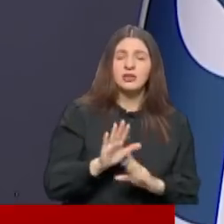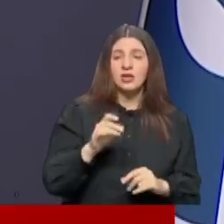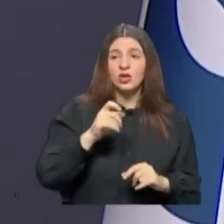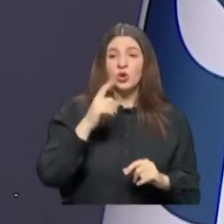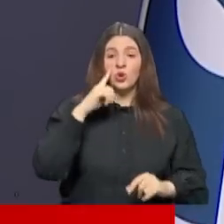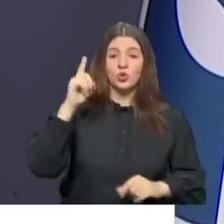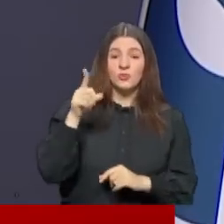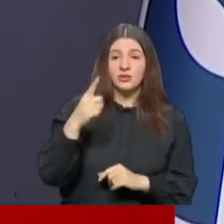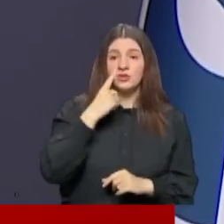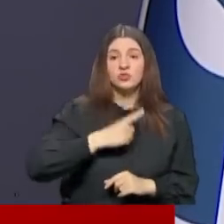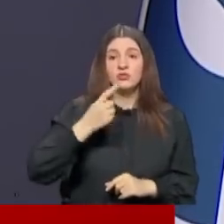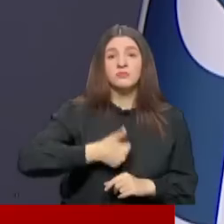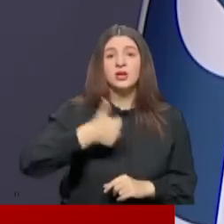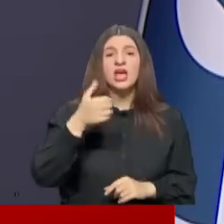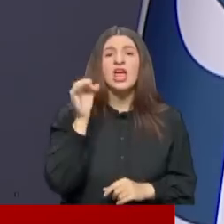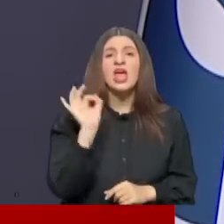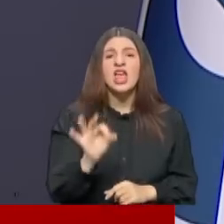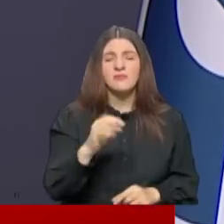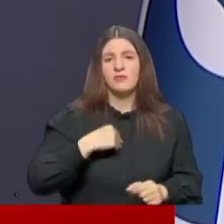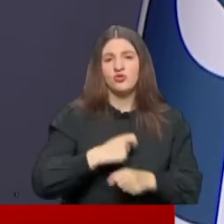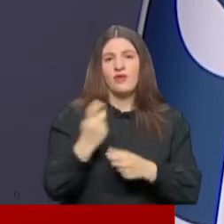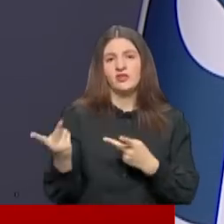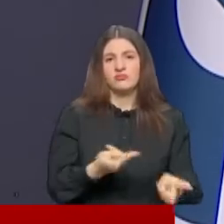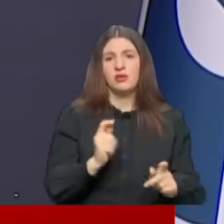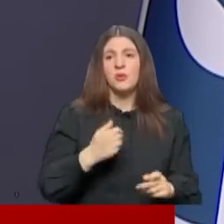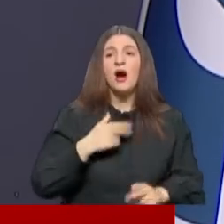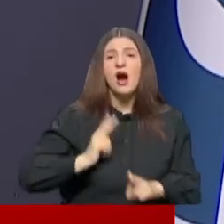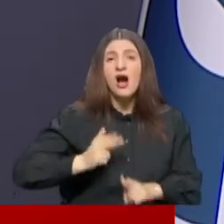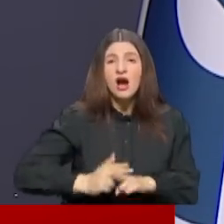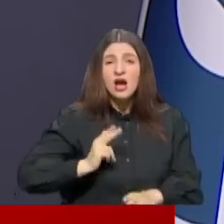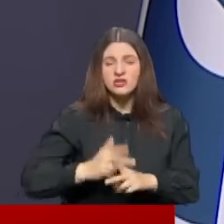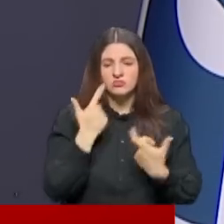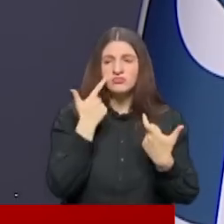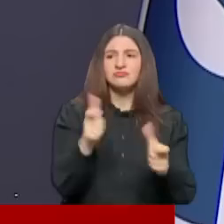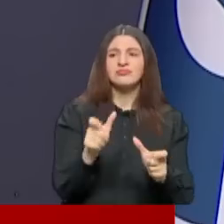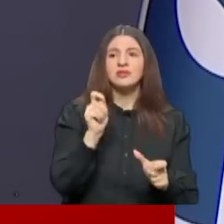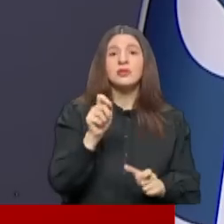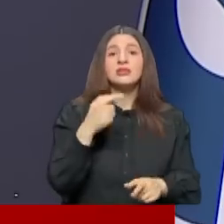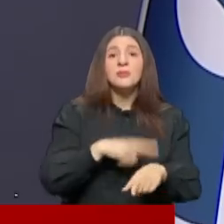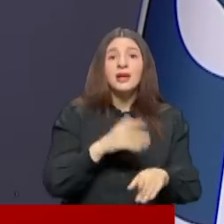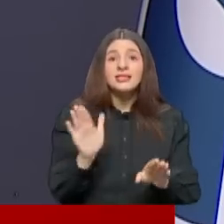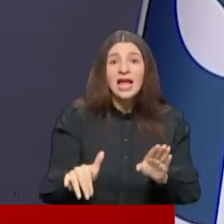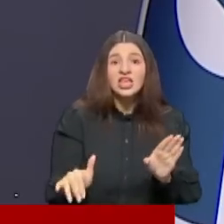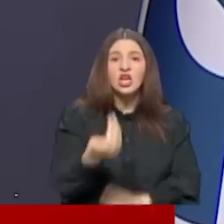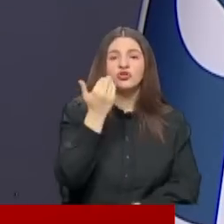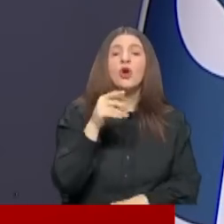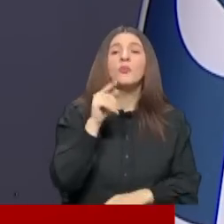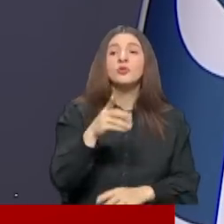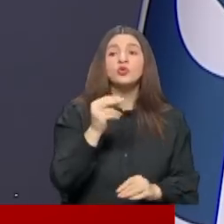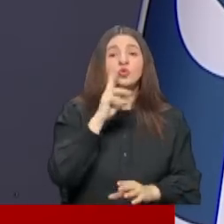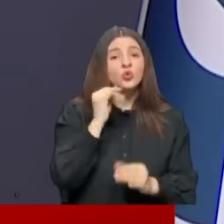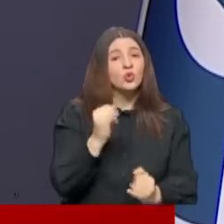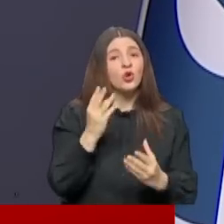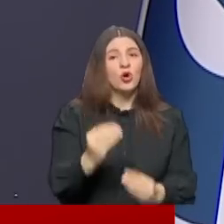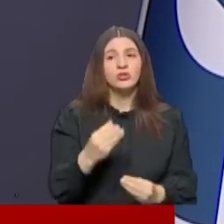Hükümeti, Cumhurbaşkanını derhal göreve çağırıyorum. Acilen tedbir almanın zamanı geldi geçiyor. Bakın bunun sonu çok kötü olur